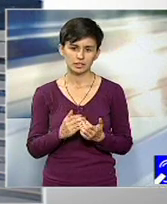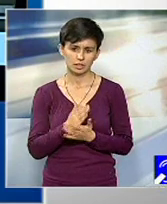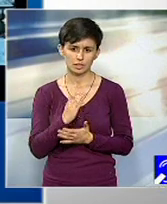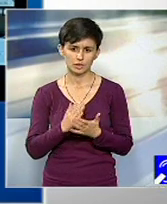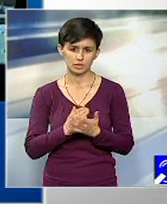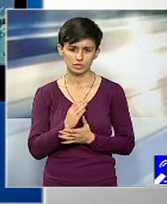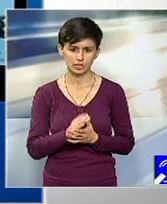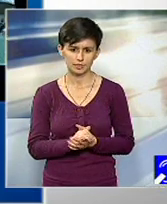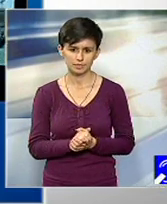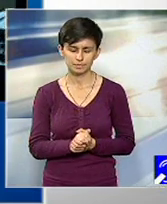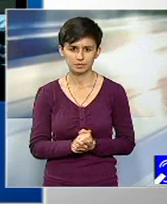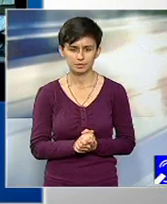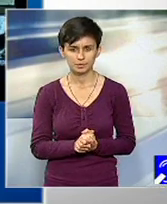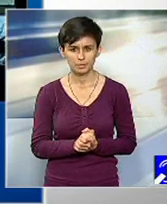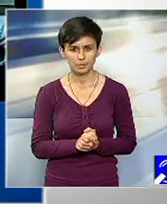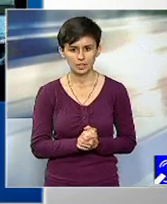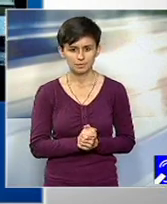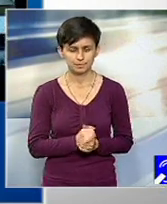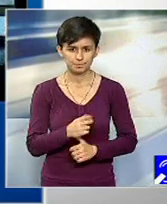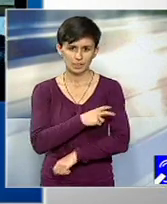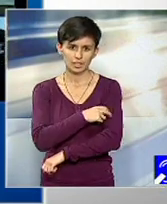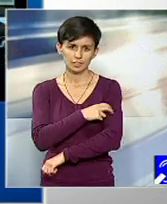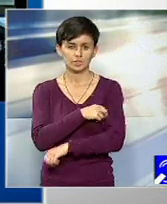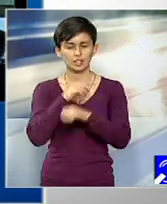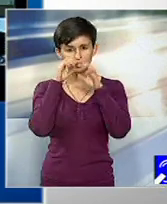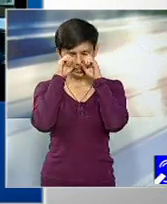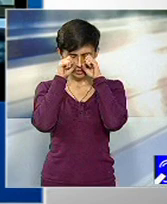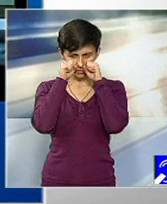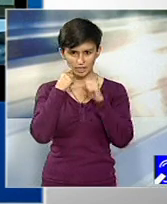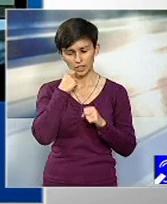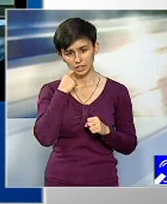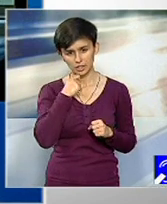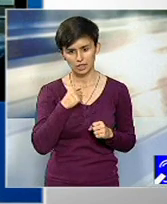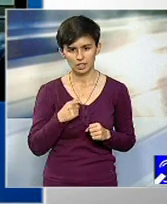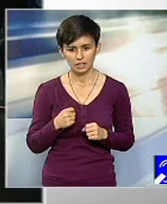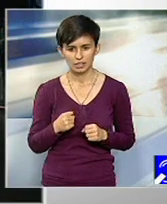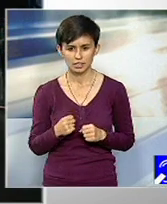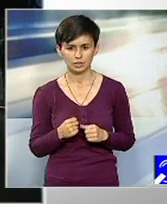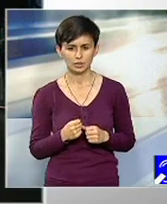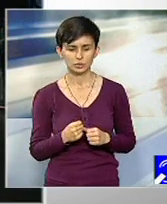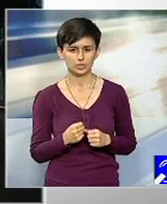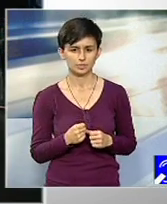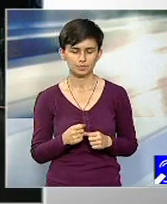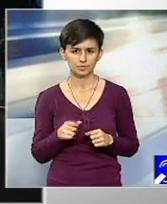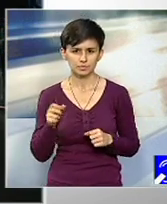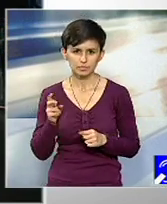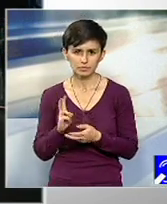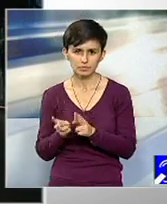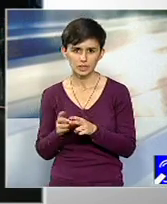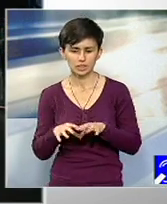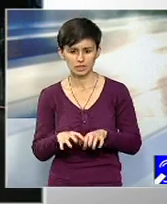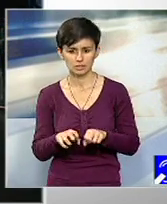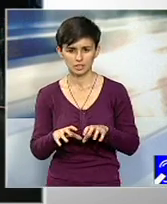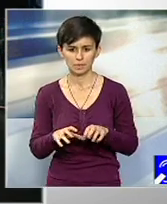vorbim și despre faptul că la Liceu pentru Deficienți de Vedere din Cluj-Napoca ne întoarcem cumva la liceu. Kinetoterapeuta de